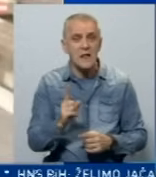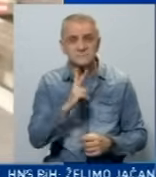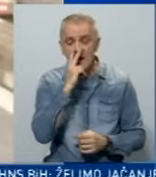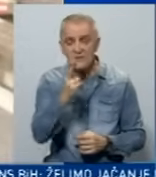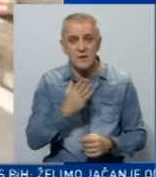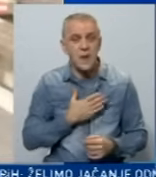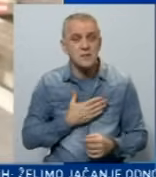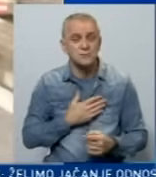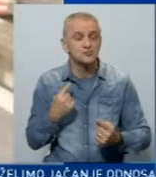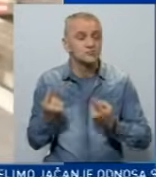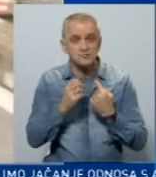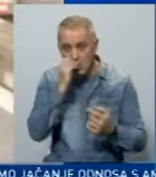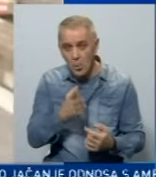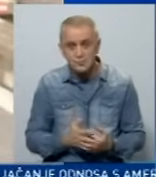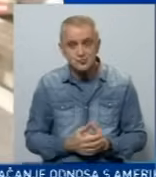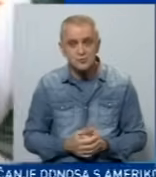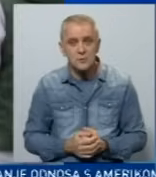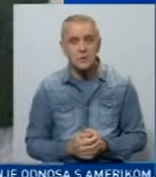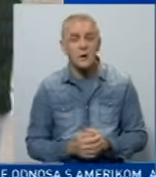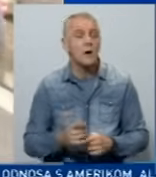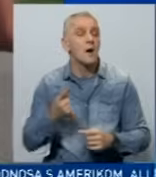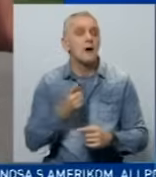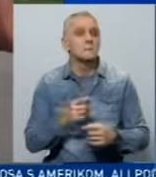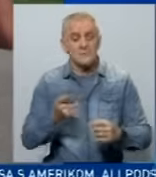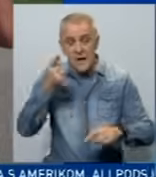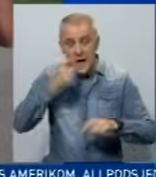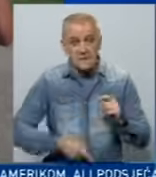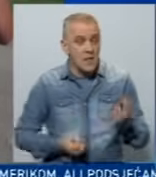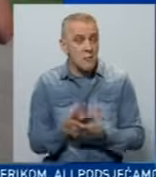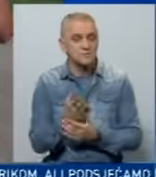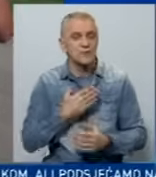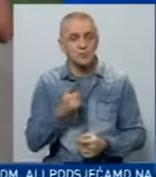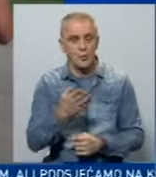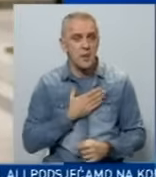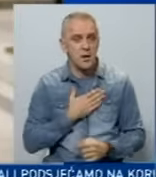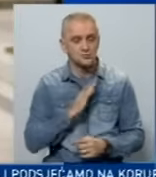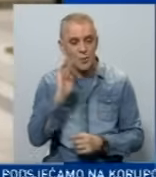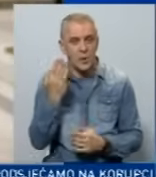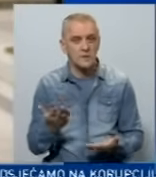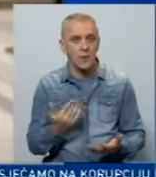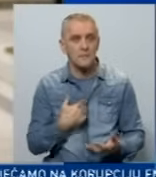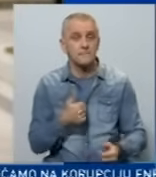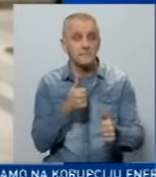tu našu situaciju lošu, jer je finalni proizvod naše ogledalo. Pratili smo naravno i